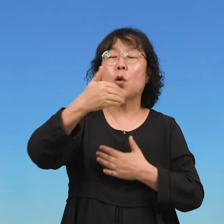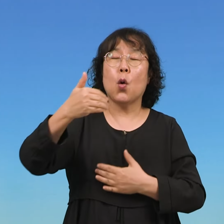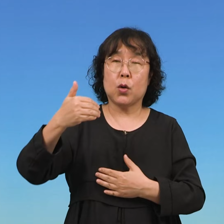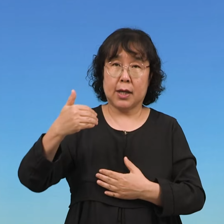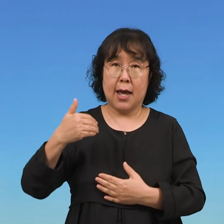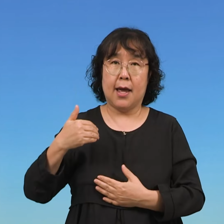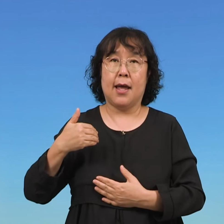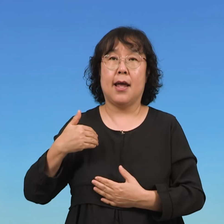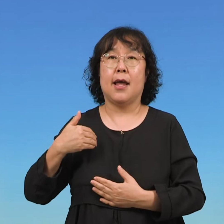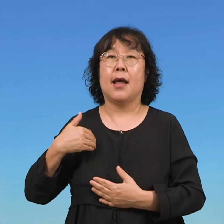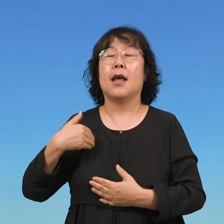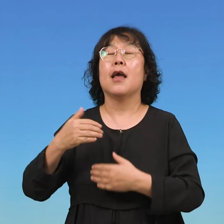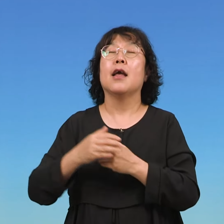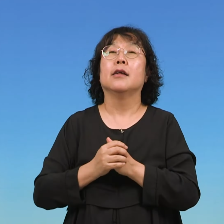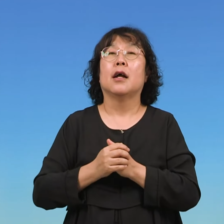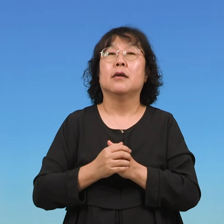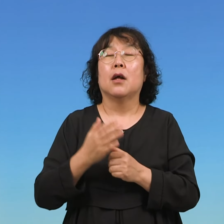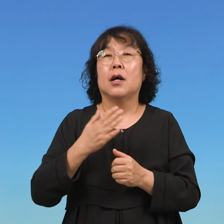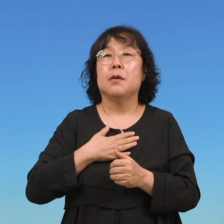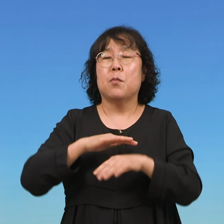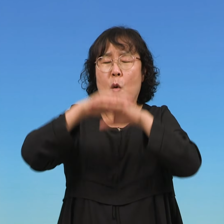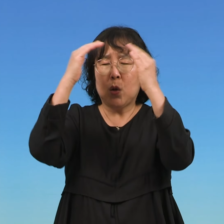나는 만족해